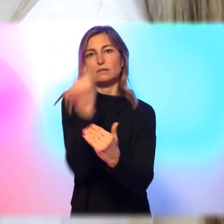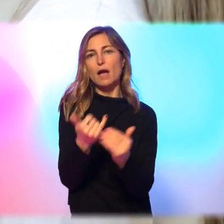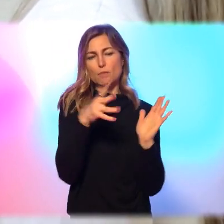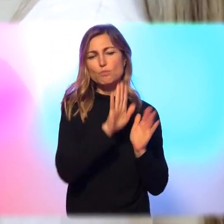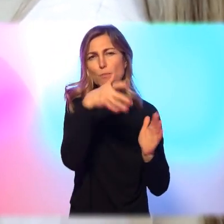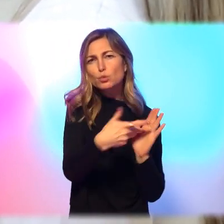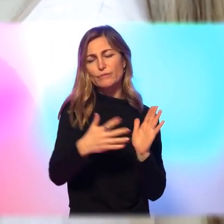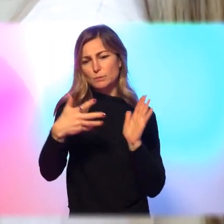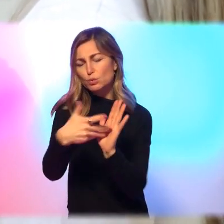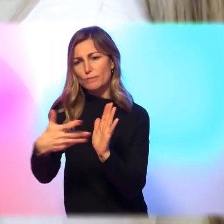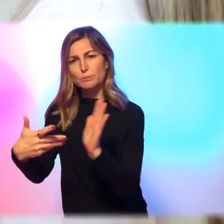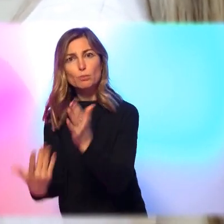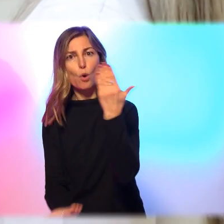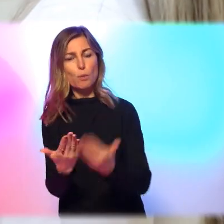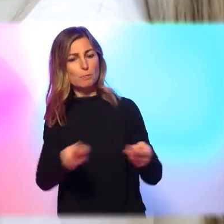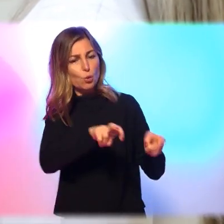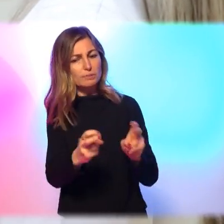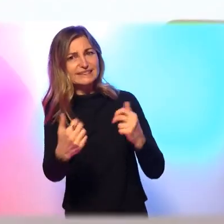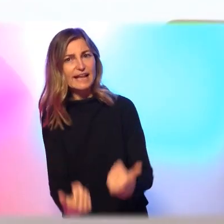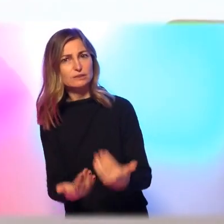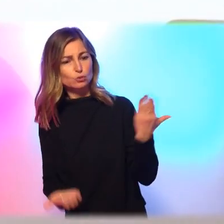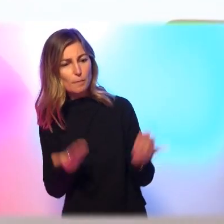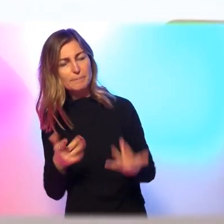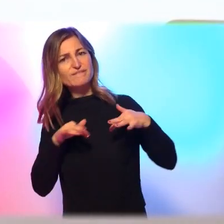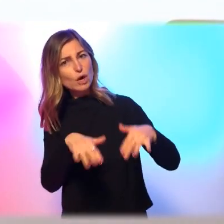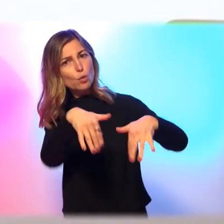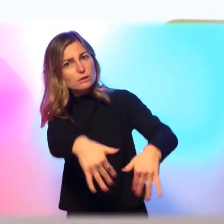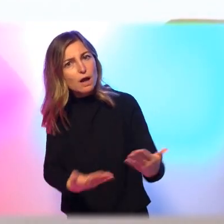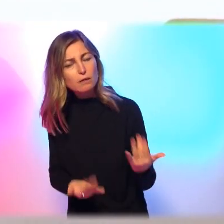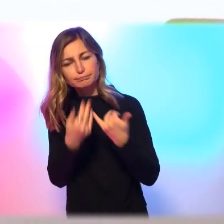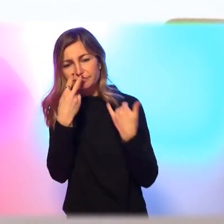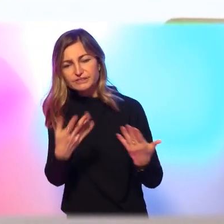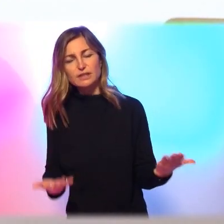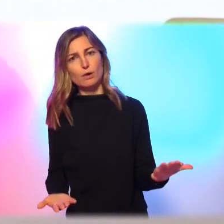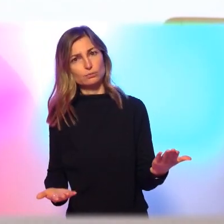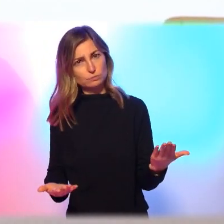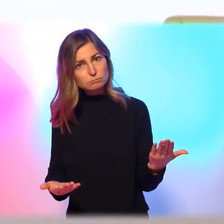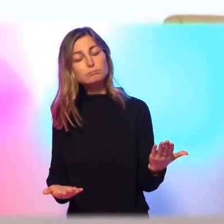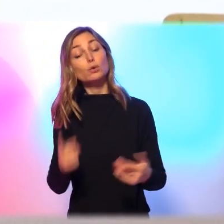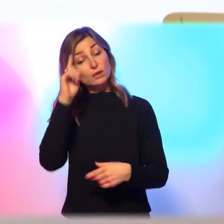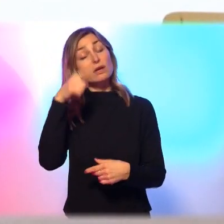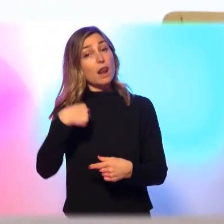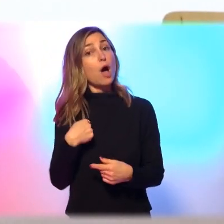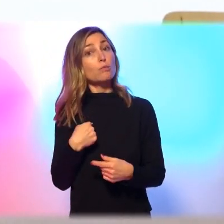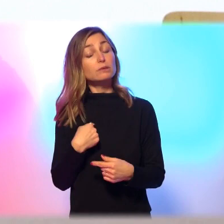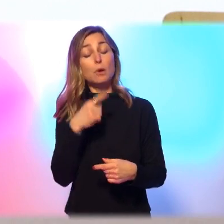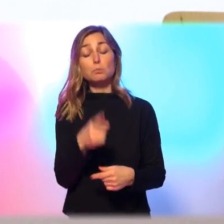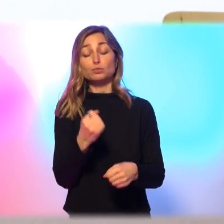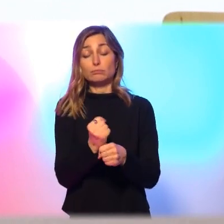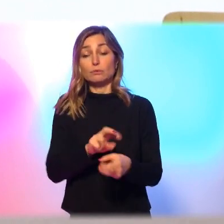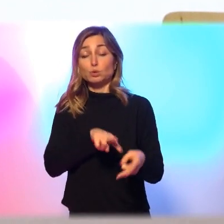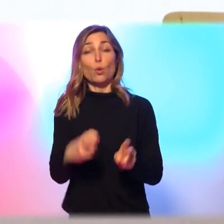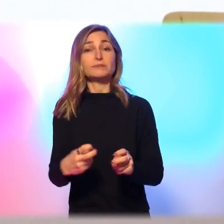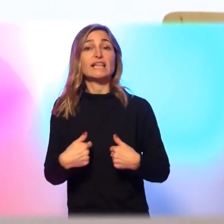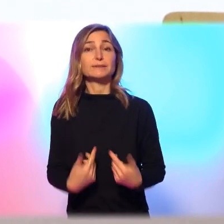jährlich überprüfen will, ob denn die Vorhaben auch richtig umgesetzt sind und ob sie eine Wirkung entfalten und dann gegebenenfalls nachjustieren. Und ich